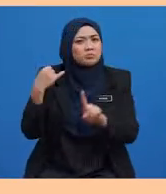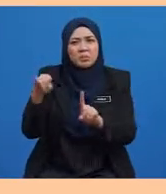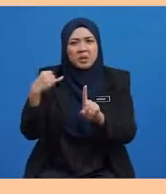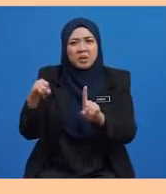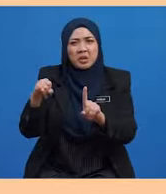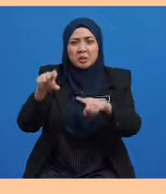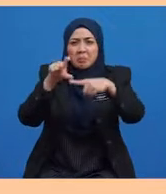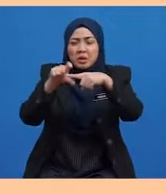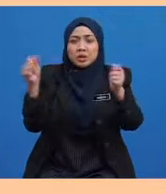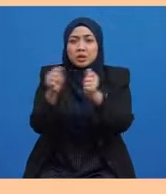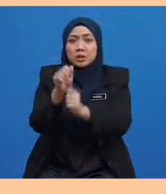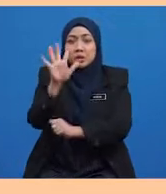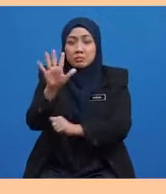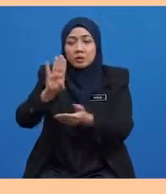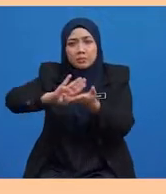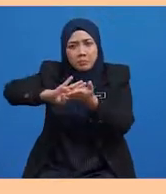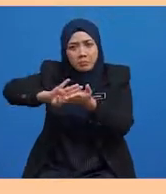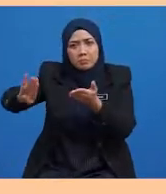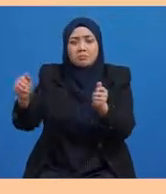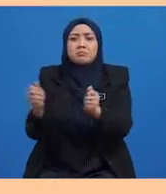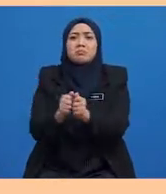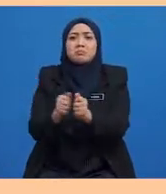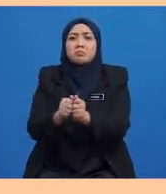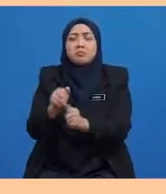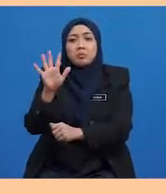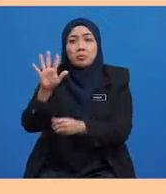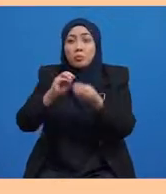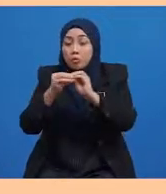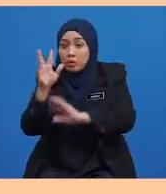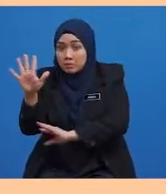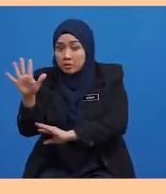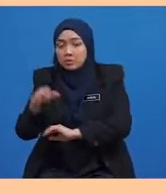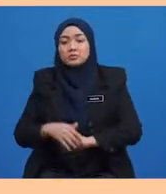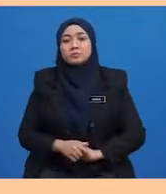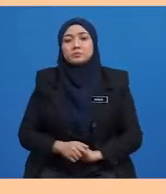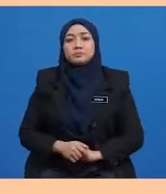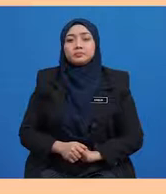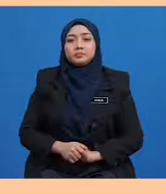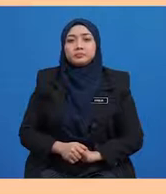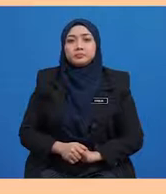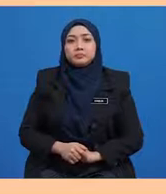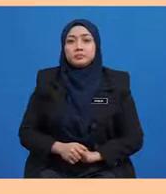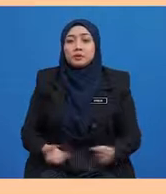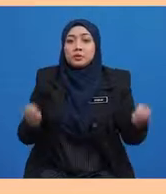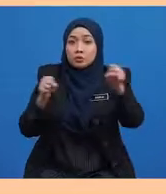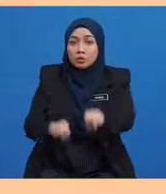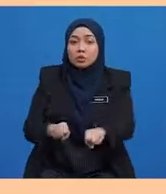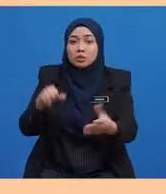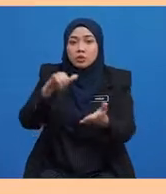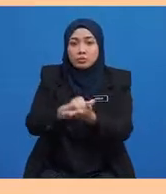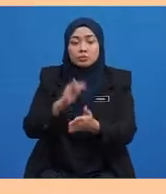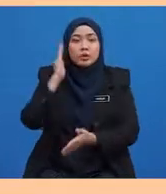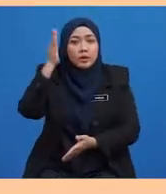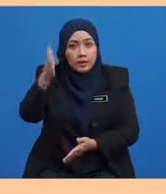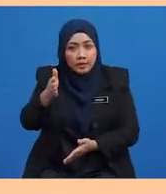tanpa baki dengan nombor 5. Oleh yang demikian, bagi situasi tersebut, murid-murid akan